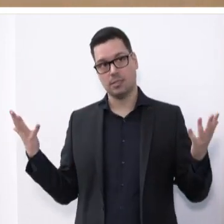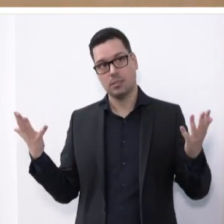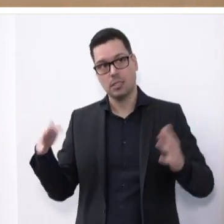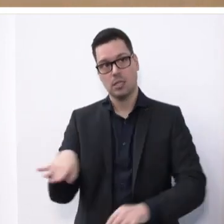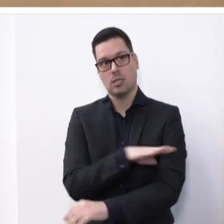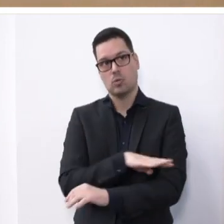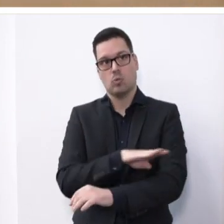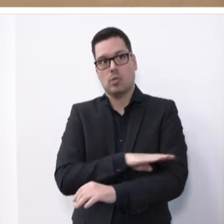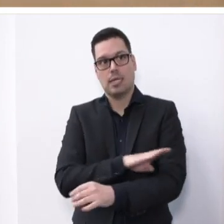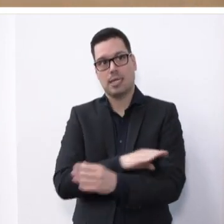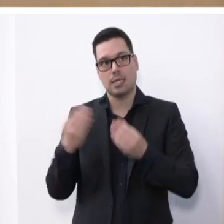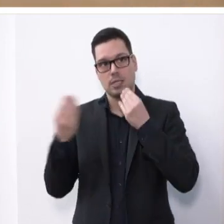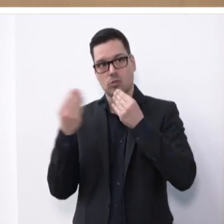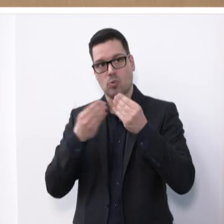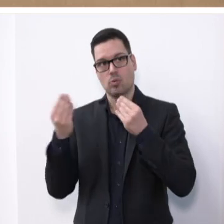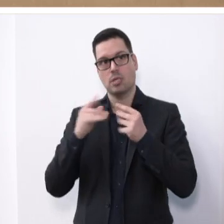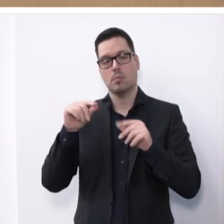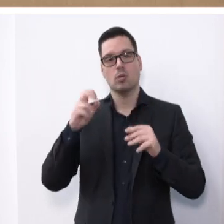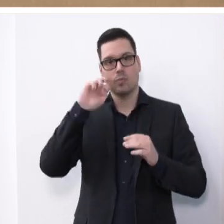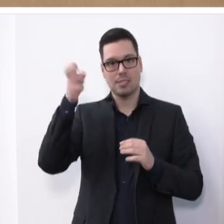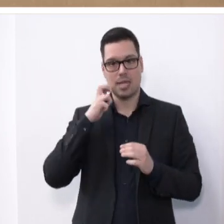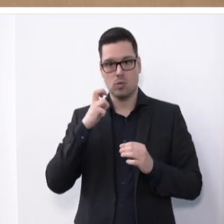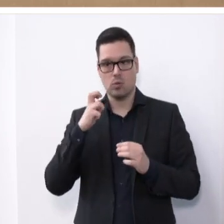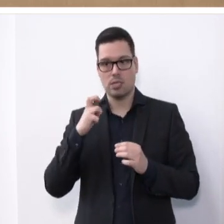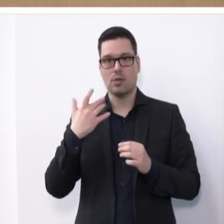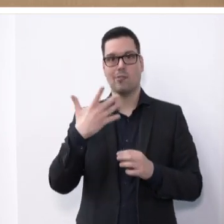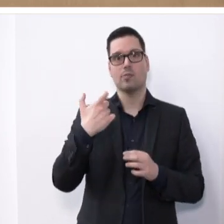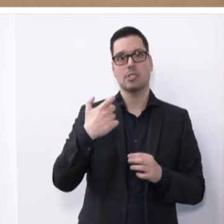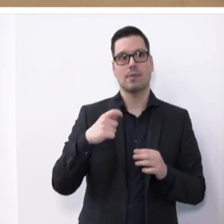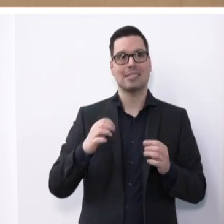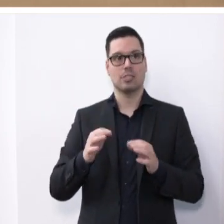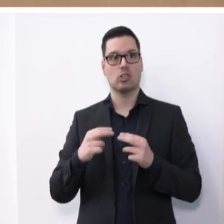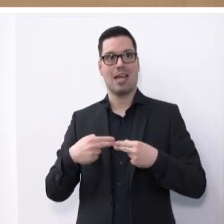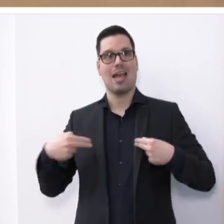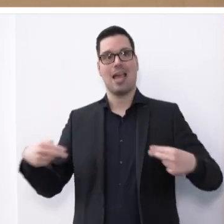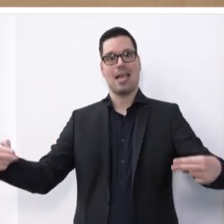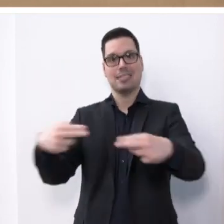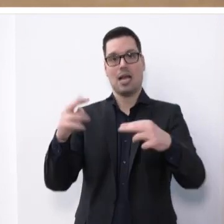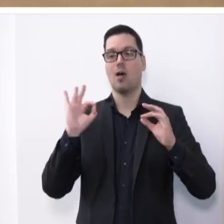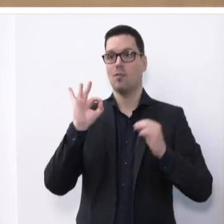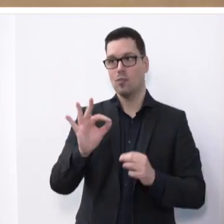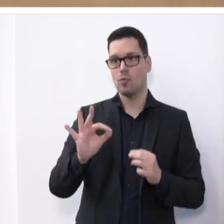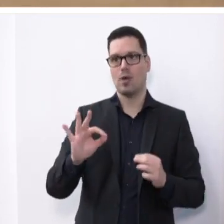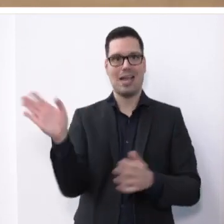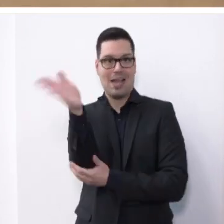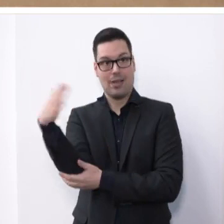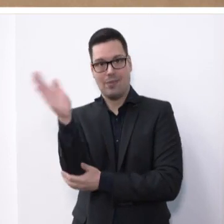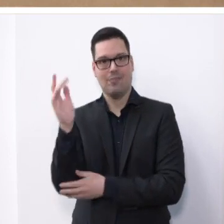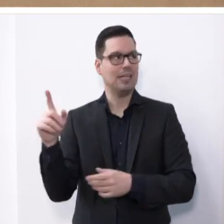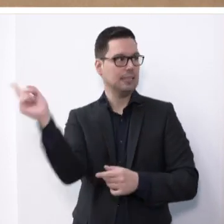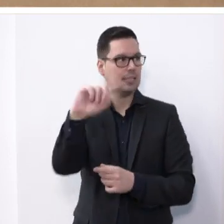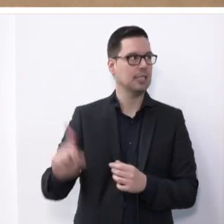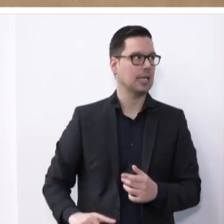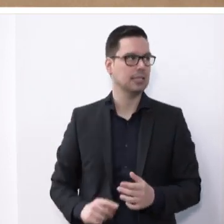gesprochen haben das heißt für saloui 25 Hektar Fläche für Windenergie ich möchte dass wir genau